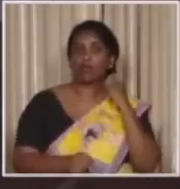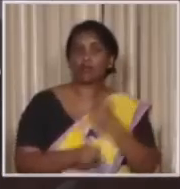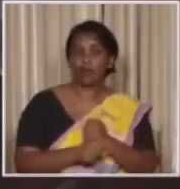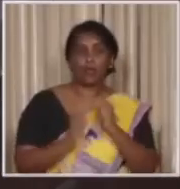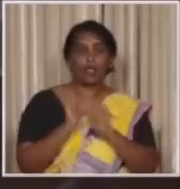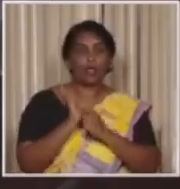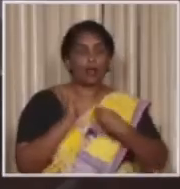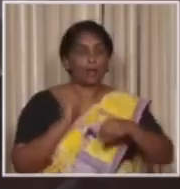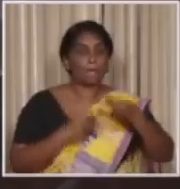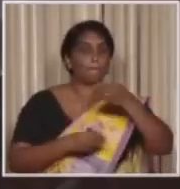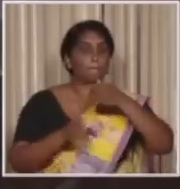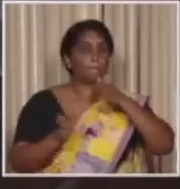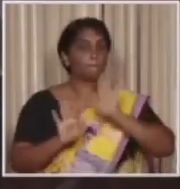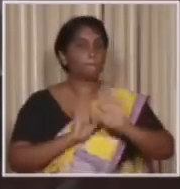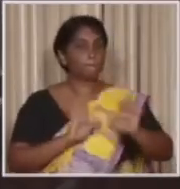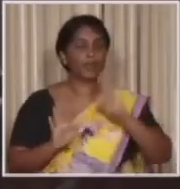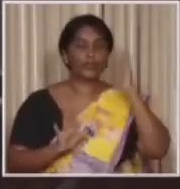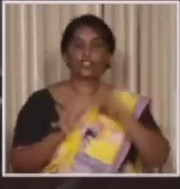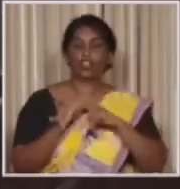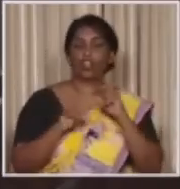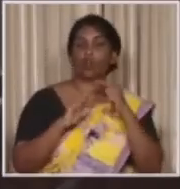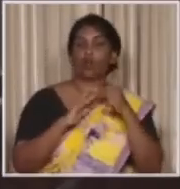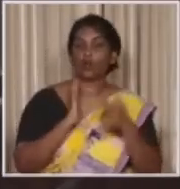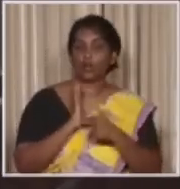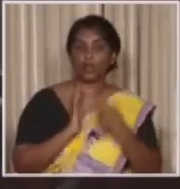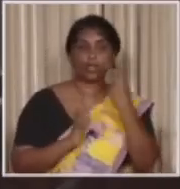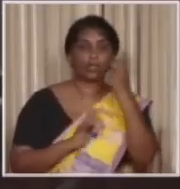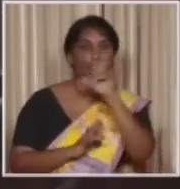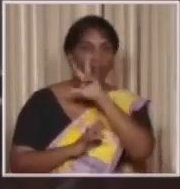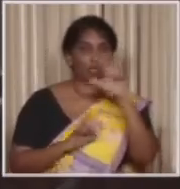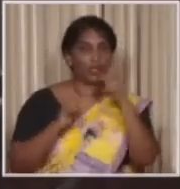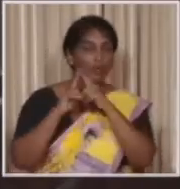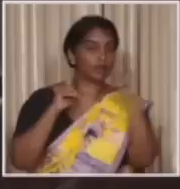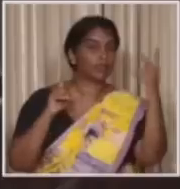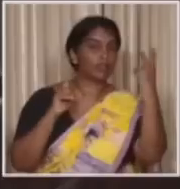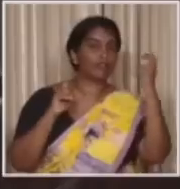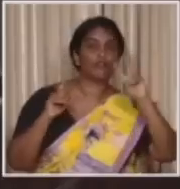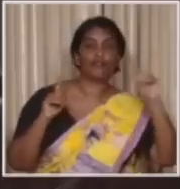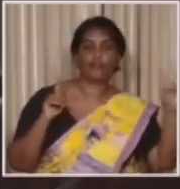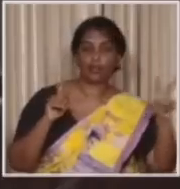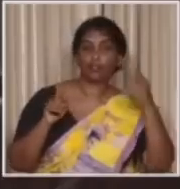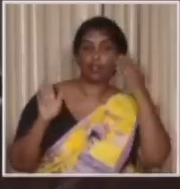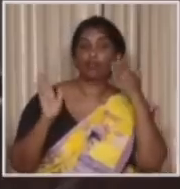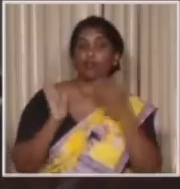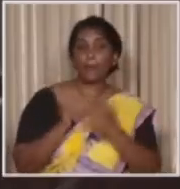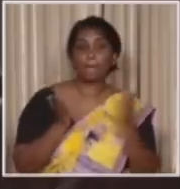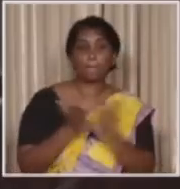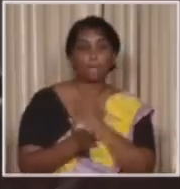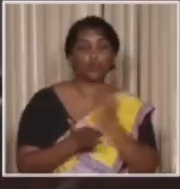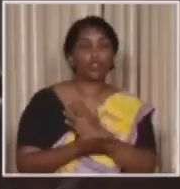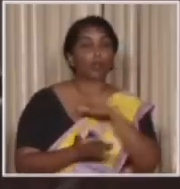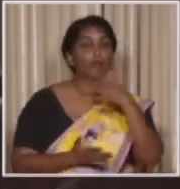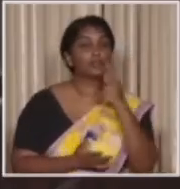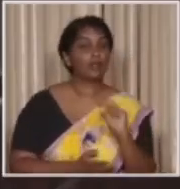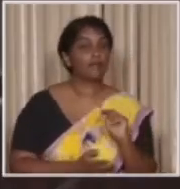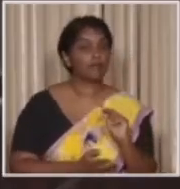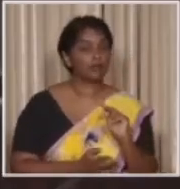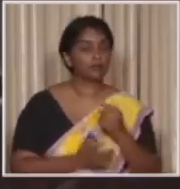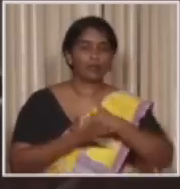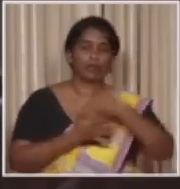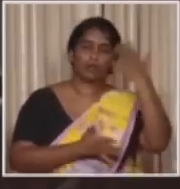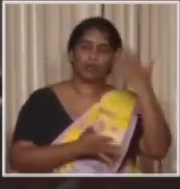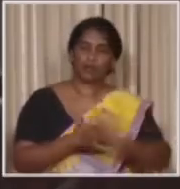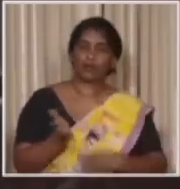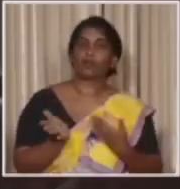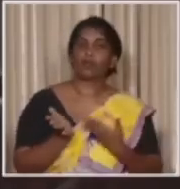ණය පාලනය පිළිබඳ විශේෂ විගණන වාර්තාව 2018-2022 මේක සම්බන්ධව පිටු 520ක විතර ලොකු